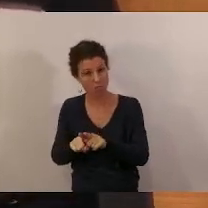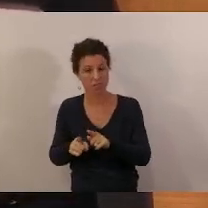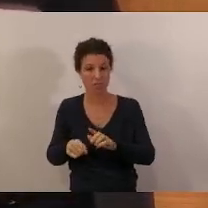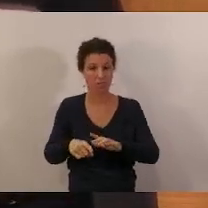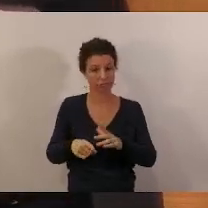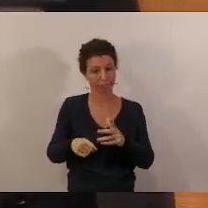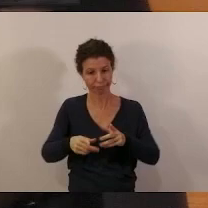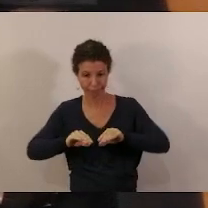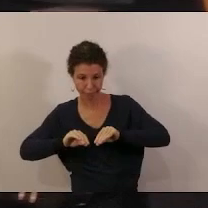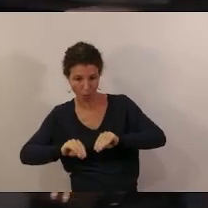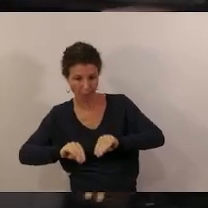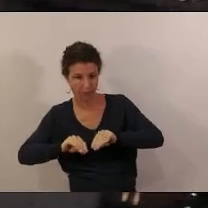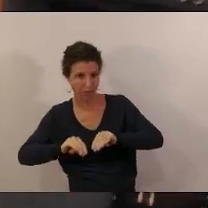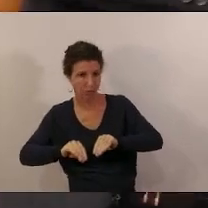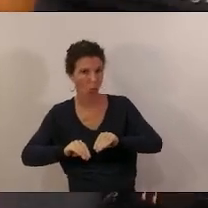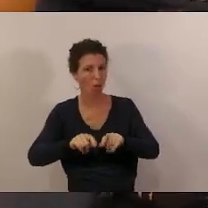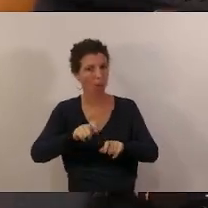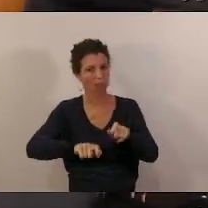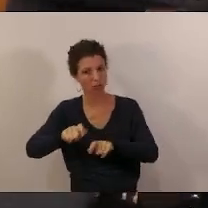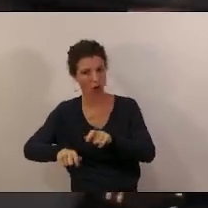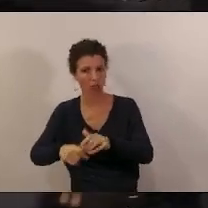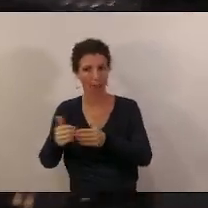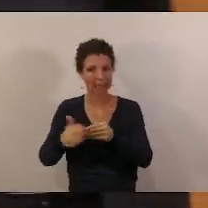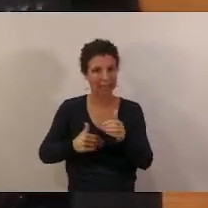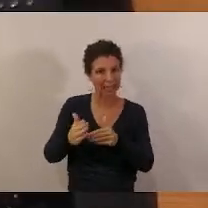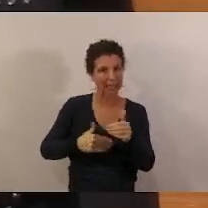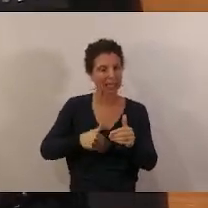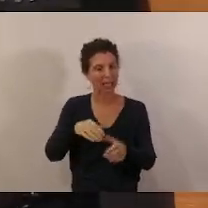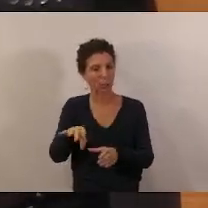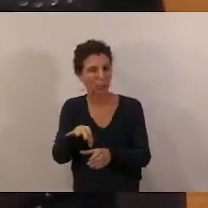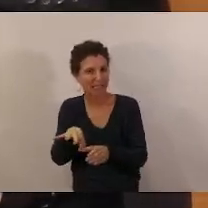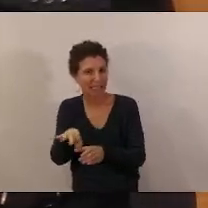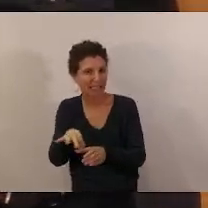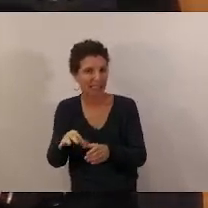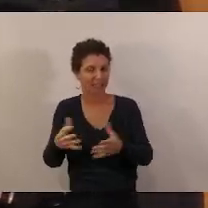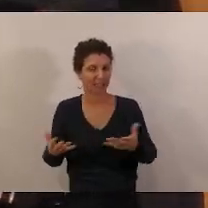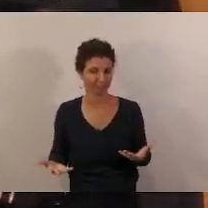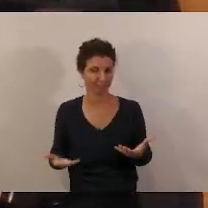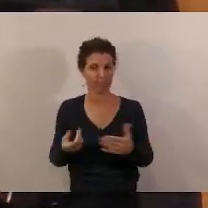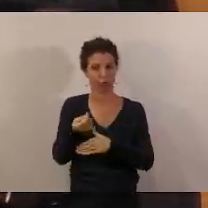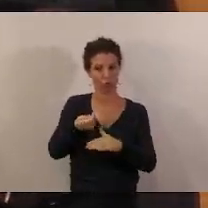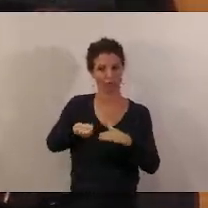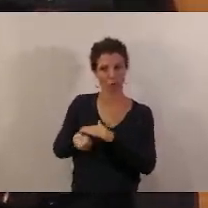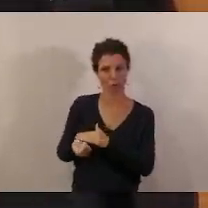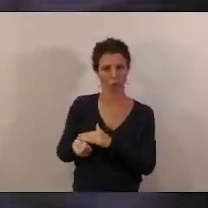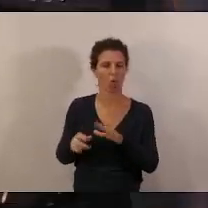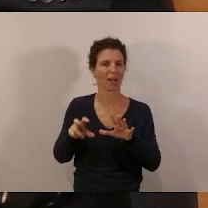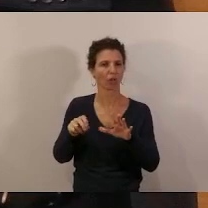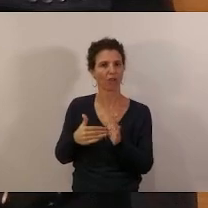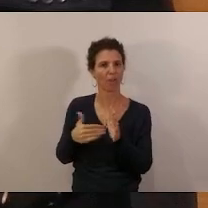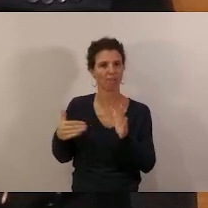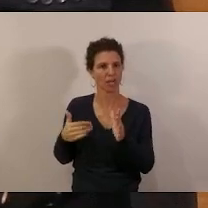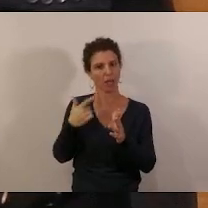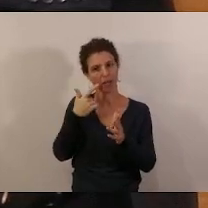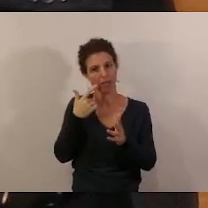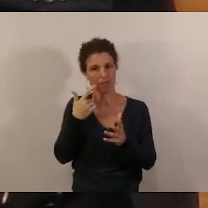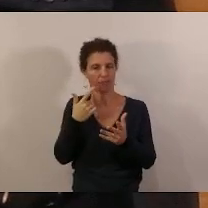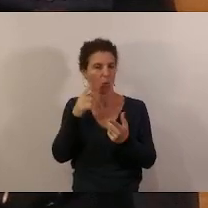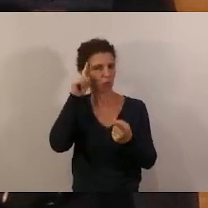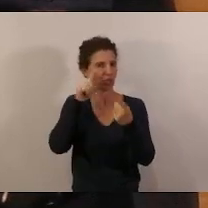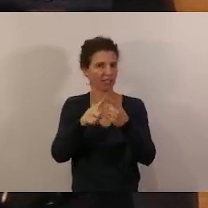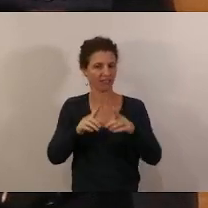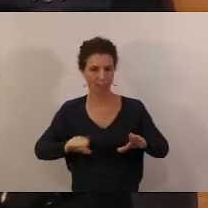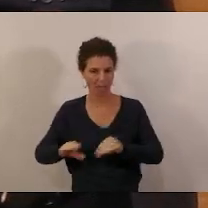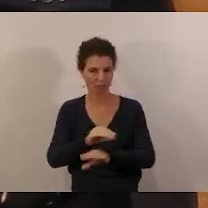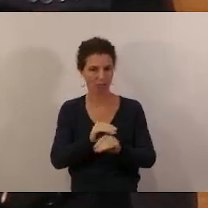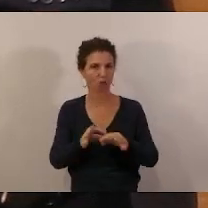donc à ces métiers de la cuisine. Et donc cette subvention de 80 000 permet l'aménagement de la salle de formation. Voilà, je pense que